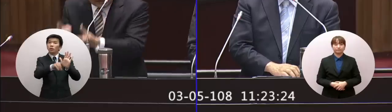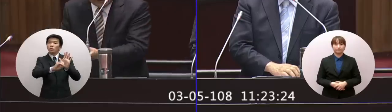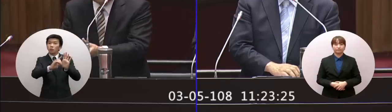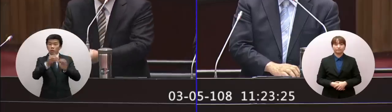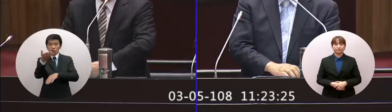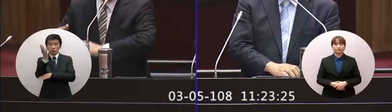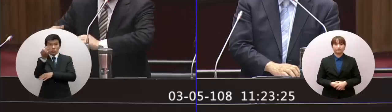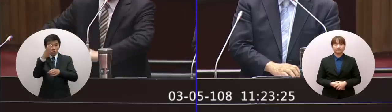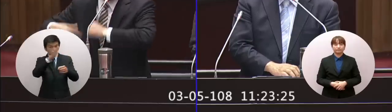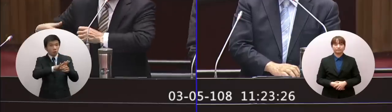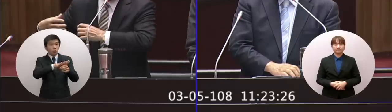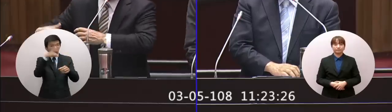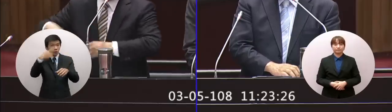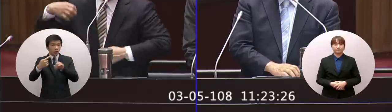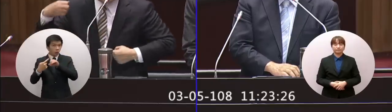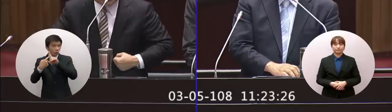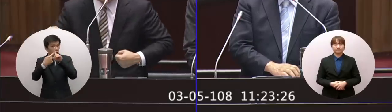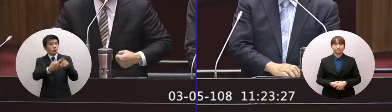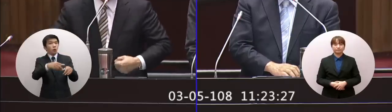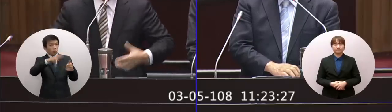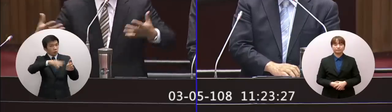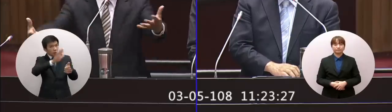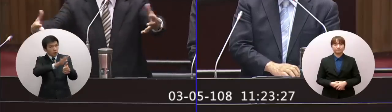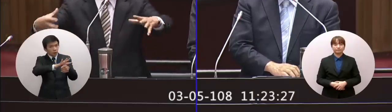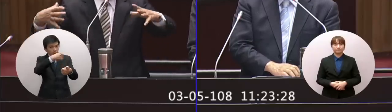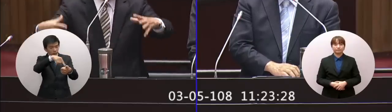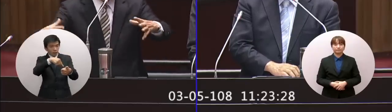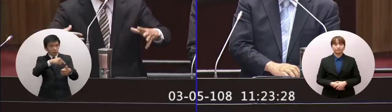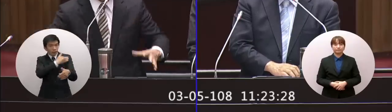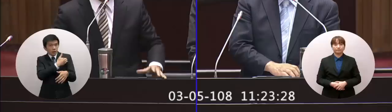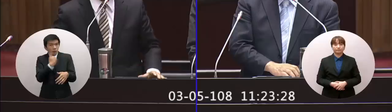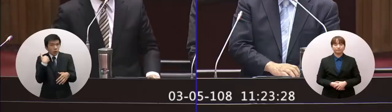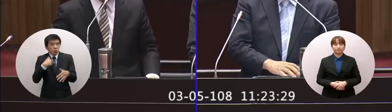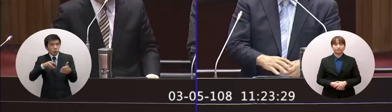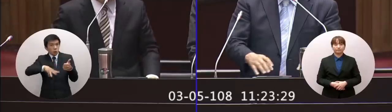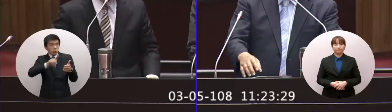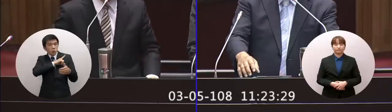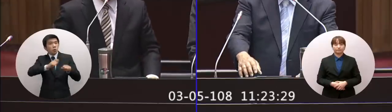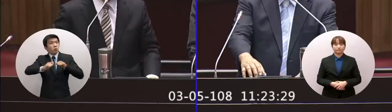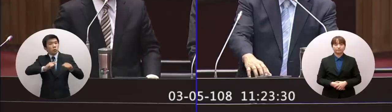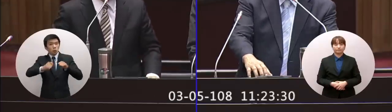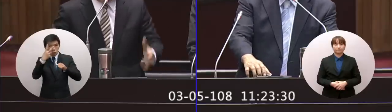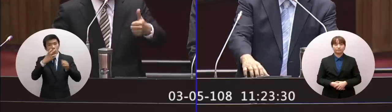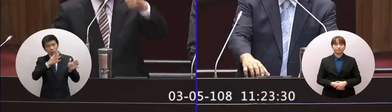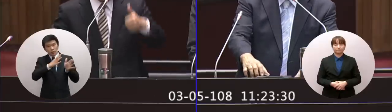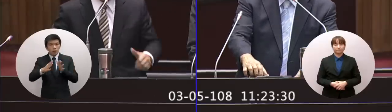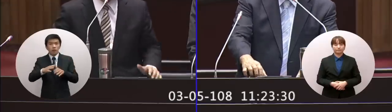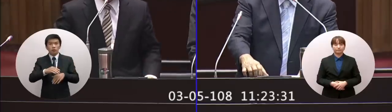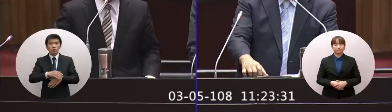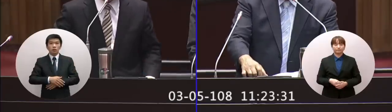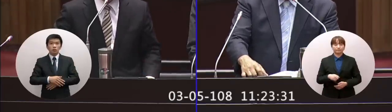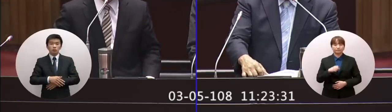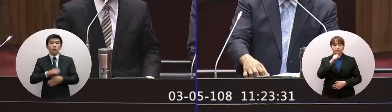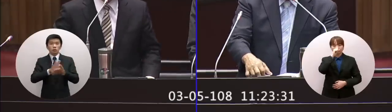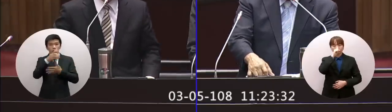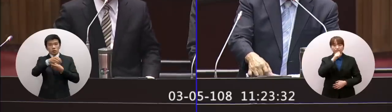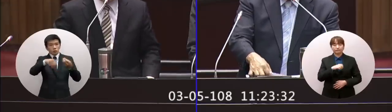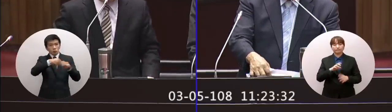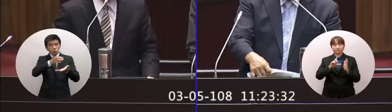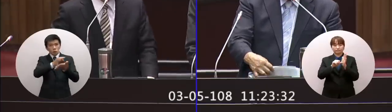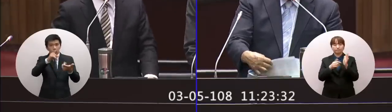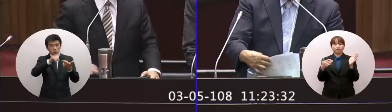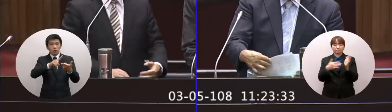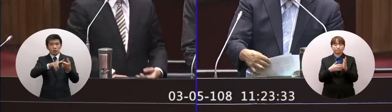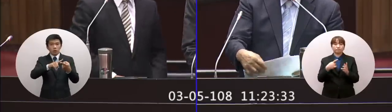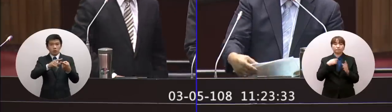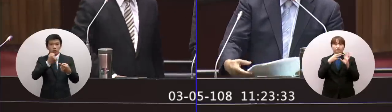让他有人，然后又训练有能力，这样才能真正管理那个土地啦，才能有效应用了。 院长，因为时间